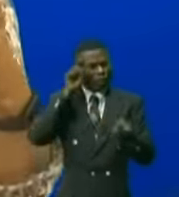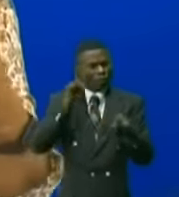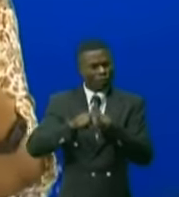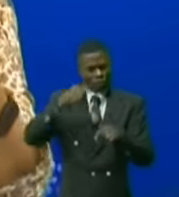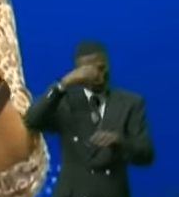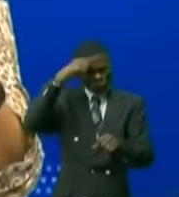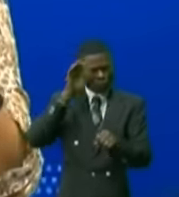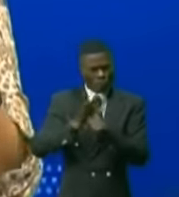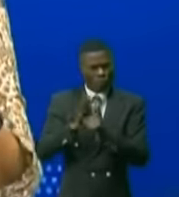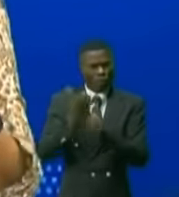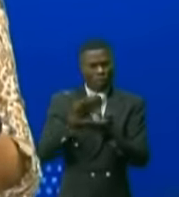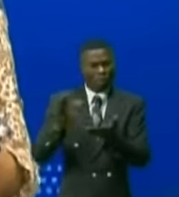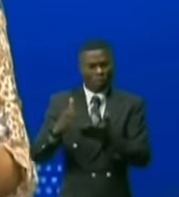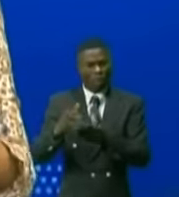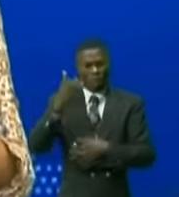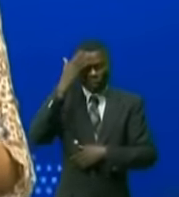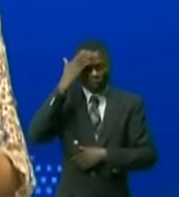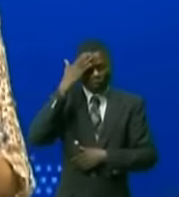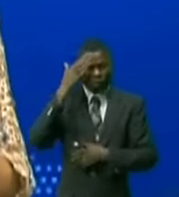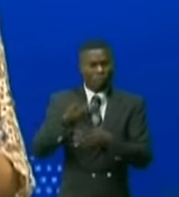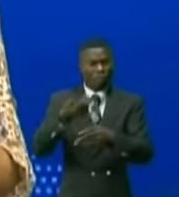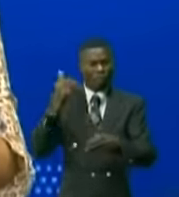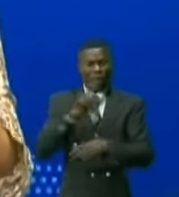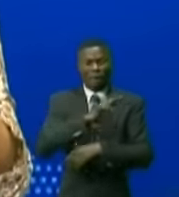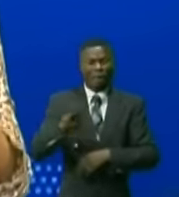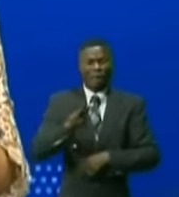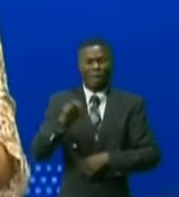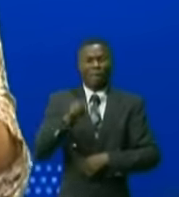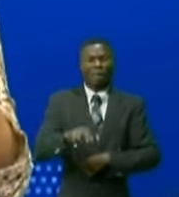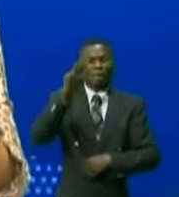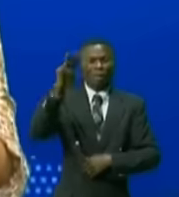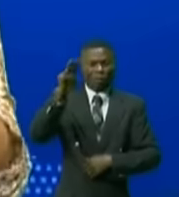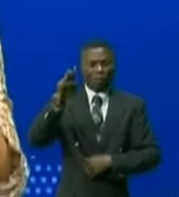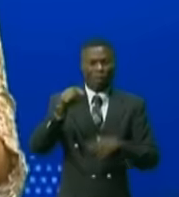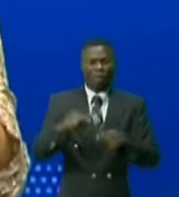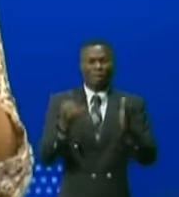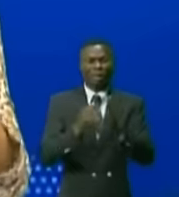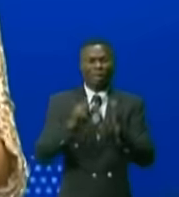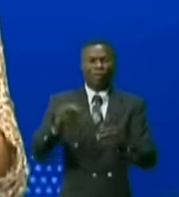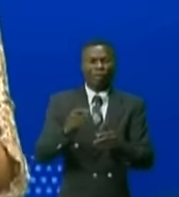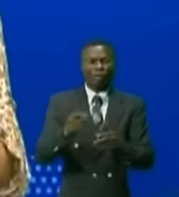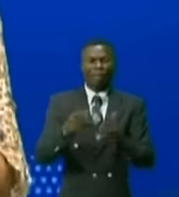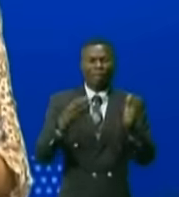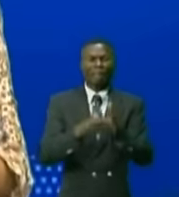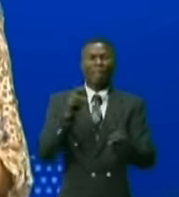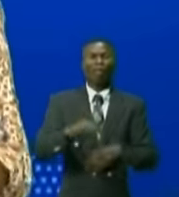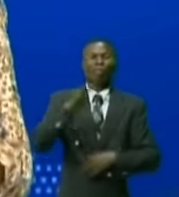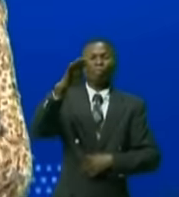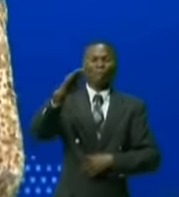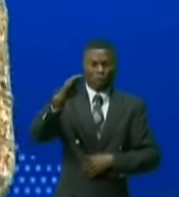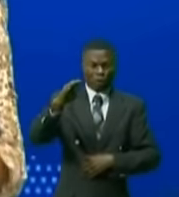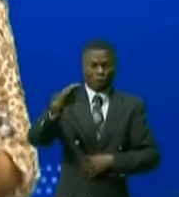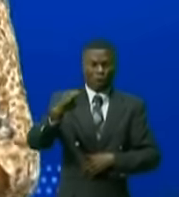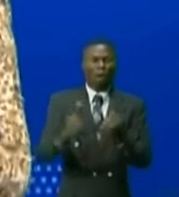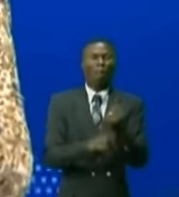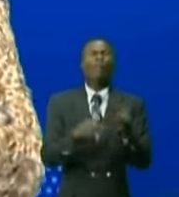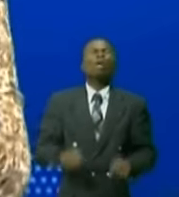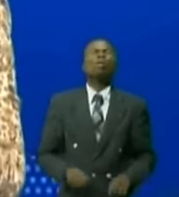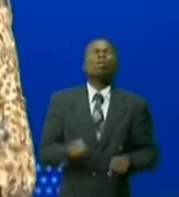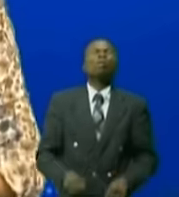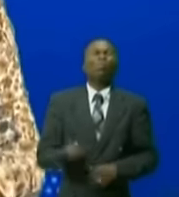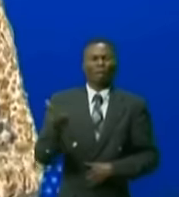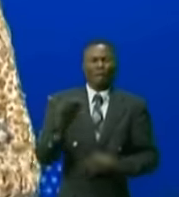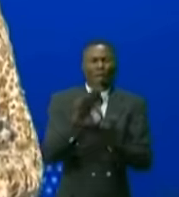train de souffrir. Je ne sais pas si vous vous rendez compte, avant c'était 2 millions, on est à passer à 6,9 millions. C'est toute une population,